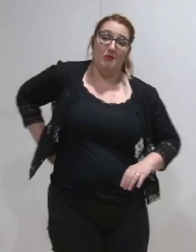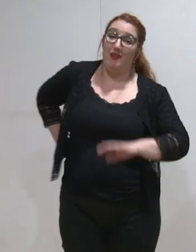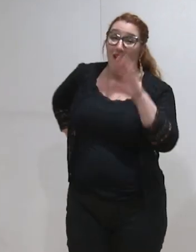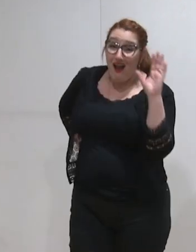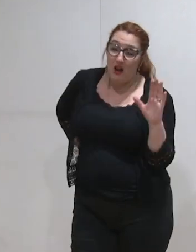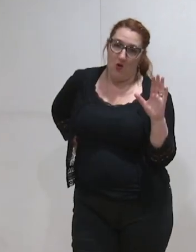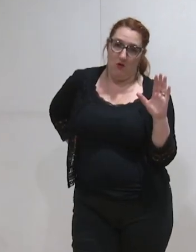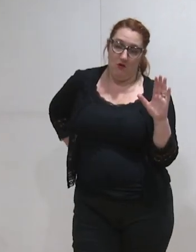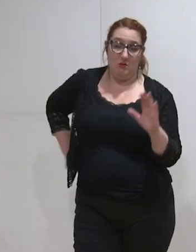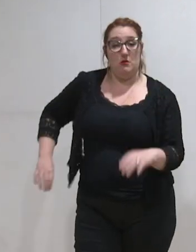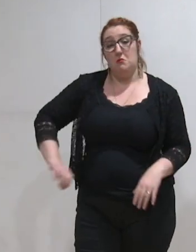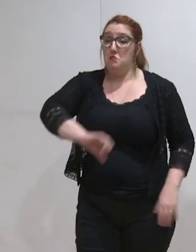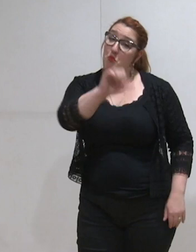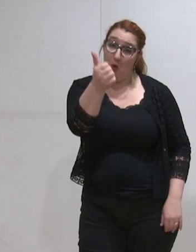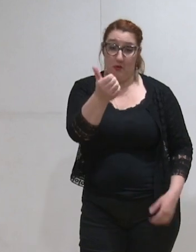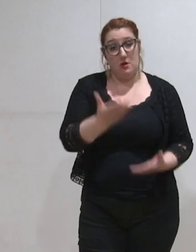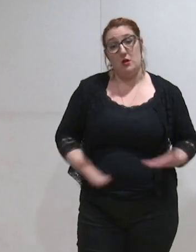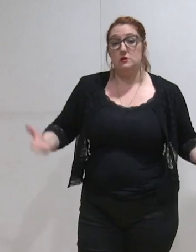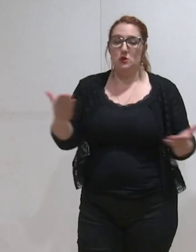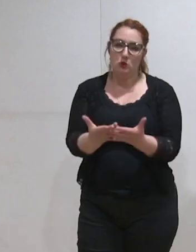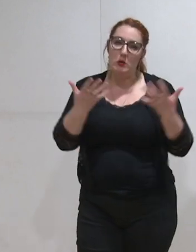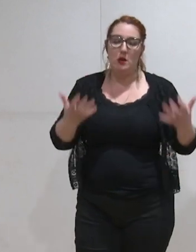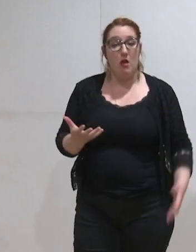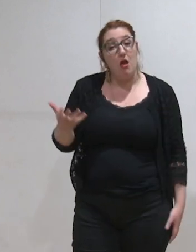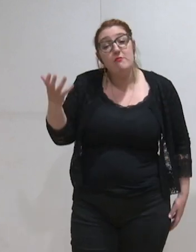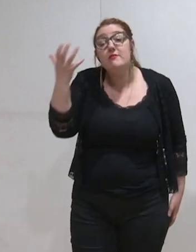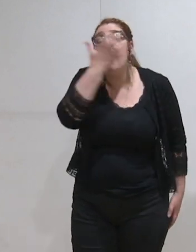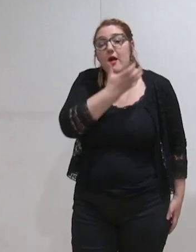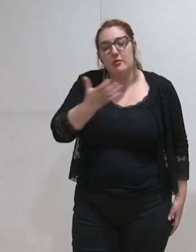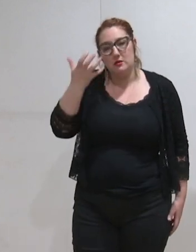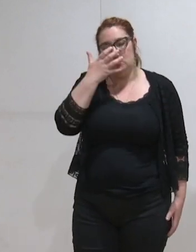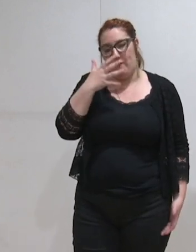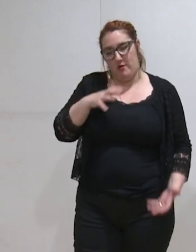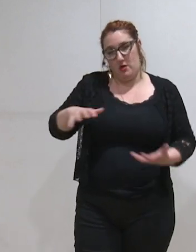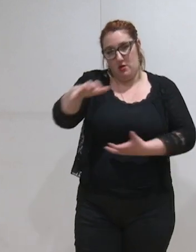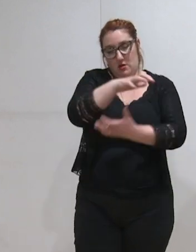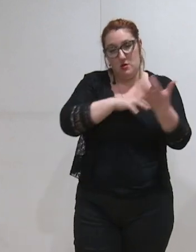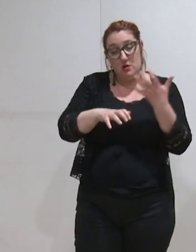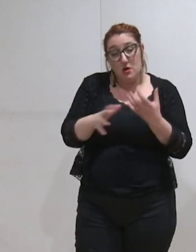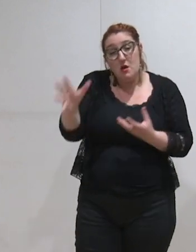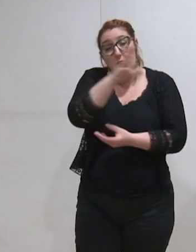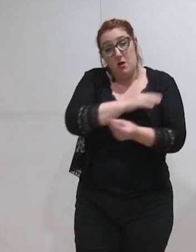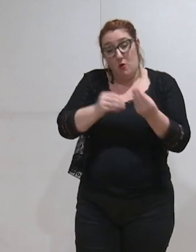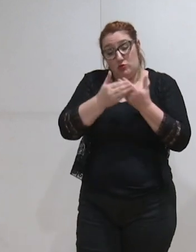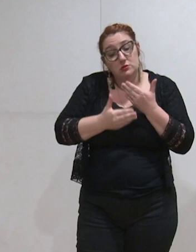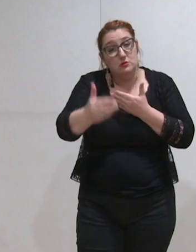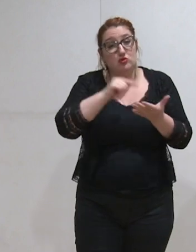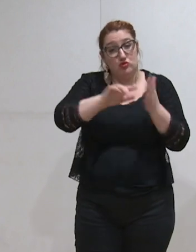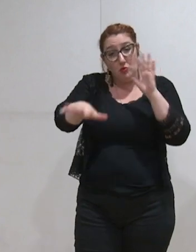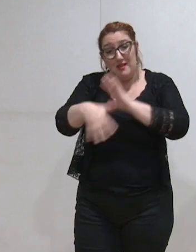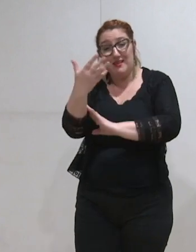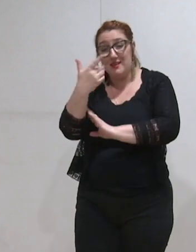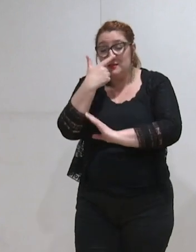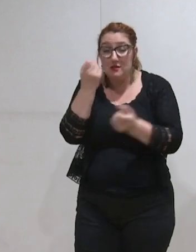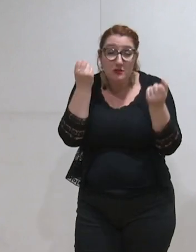est catastrophique mais il faut dire que les perspectives pour 2015 sont encore plus mauvaises